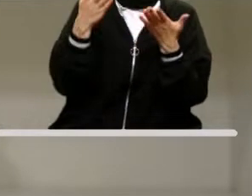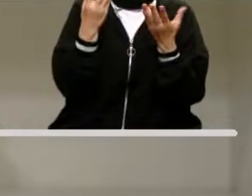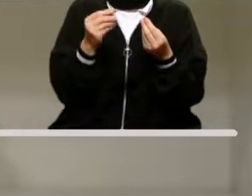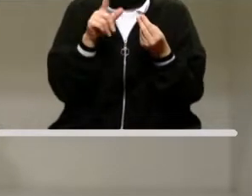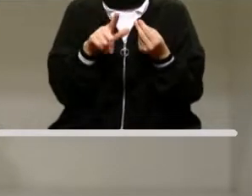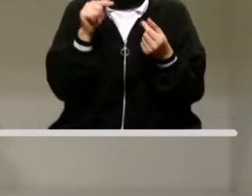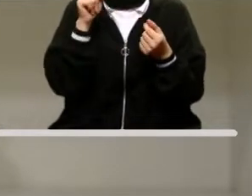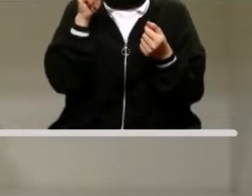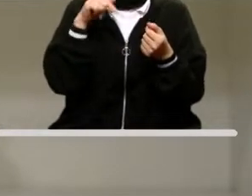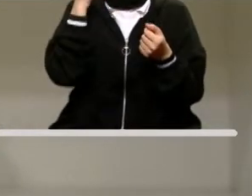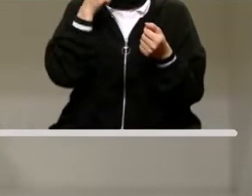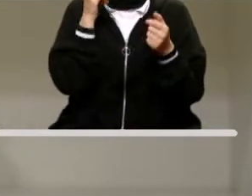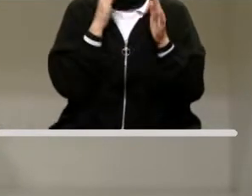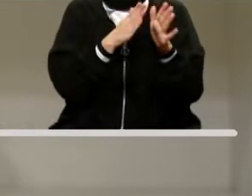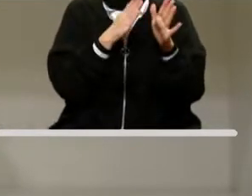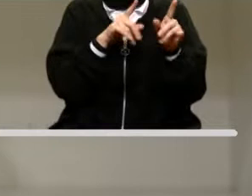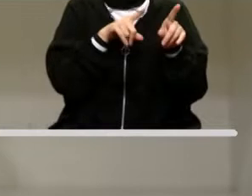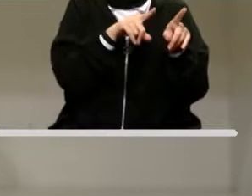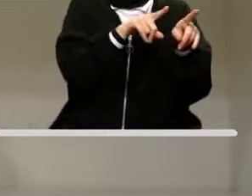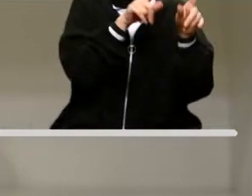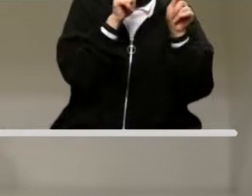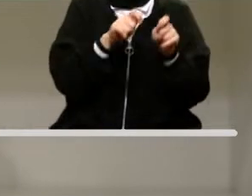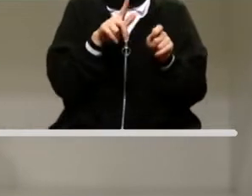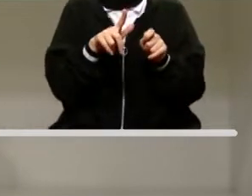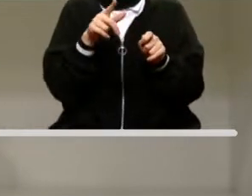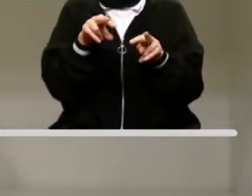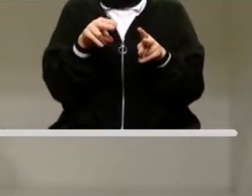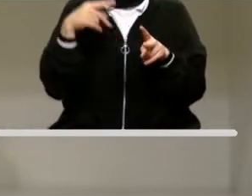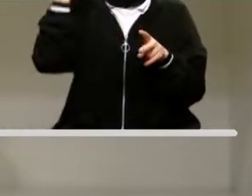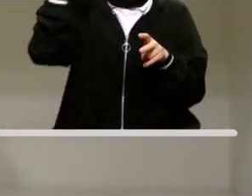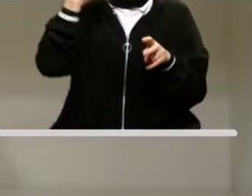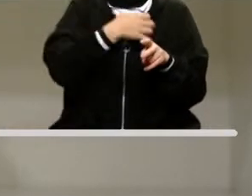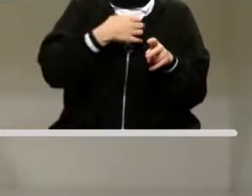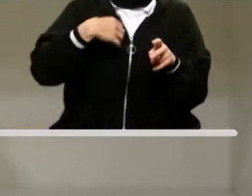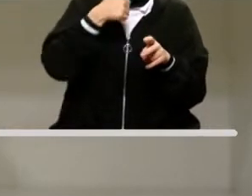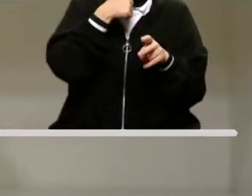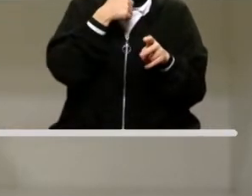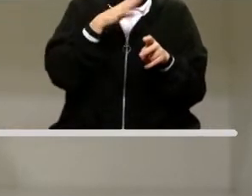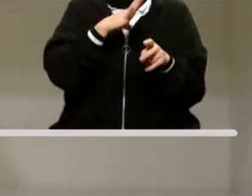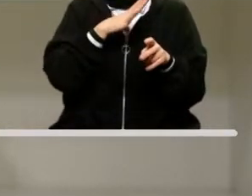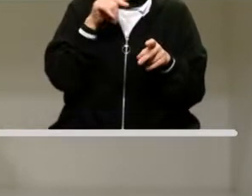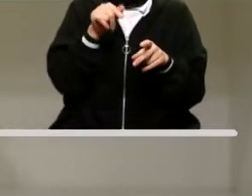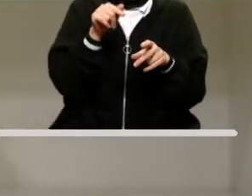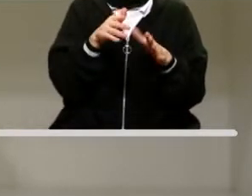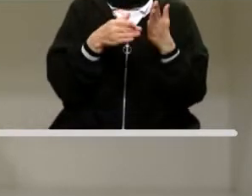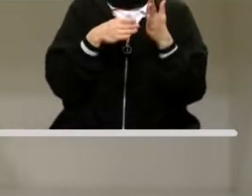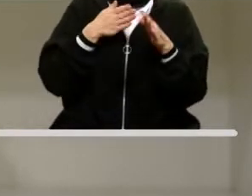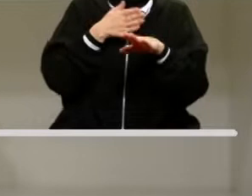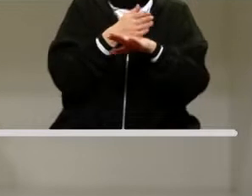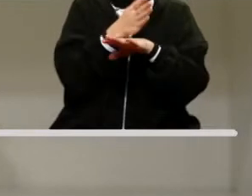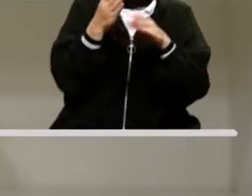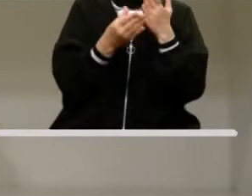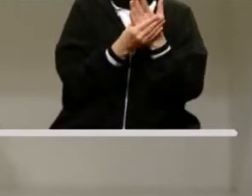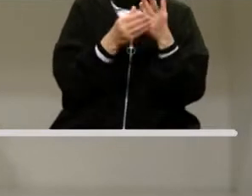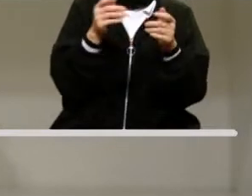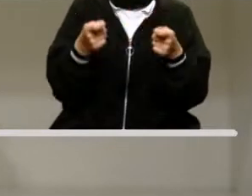etme ihtiyacı hissediyor gibiyim. Hani burada ne kadar müdahil olmalıyım ve bizim doğru ders çalışmadan anladığımız şey her gün belli